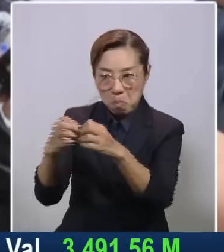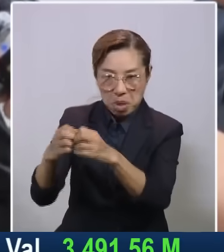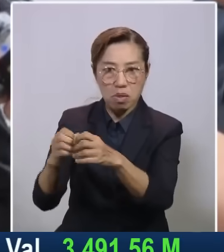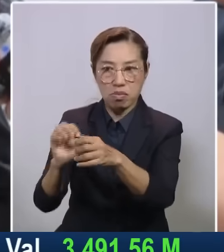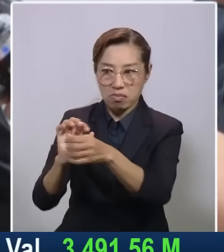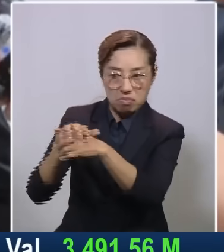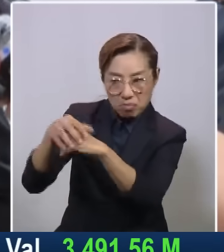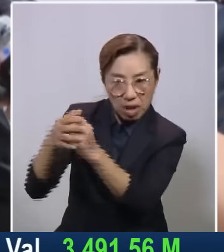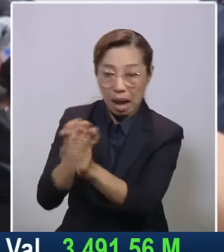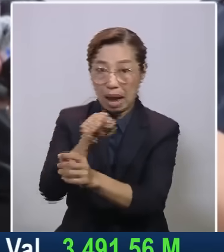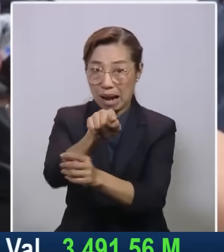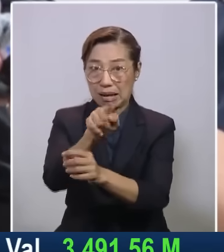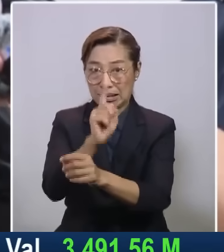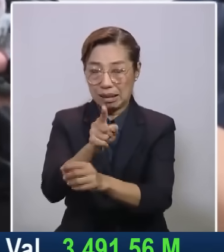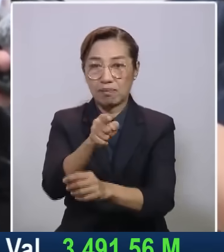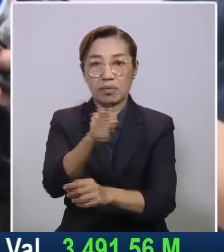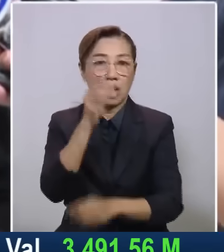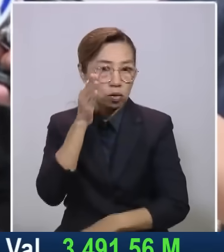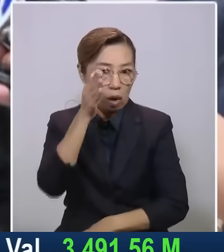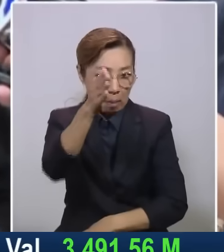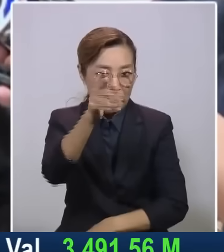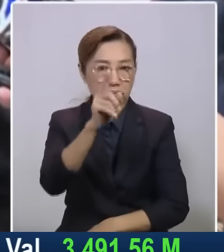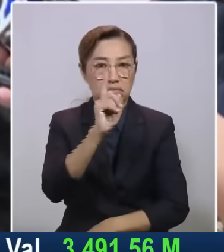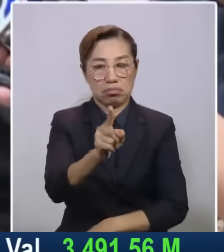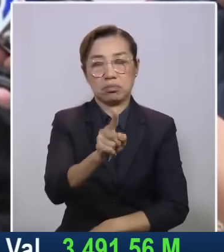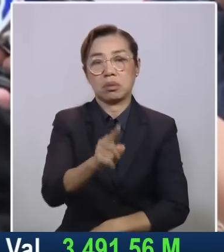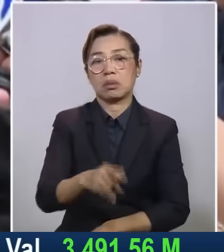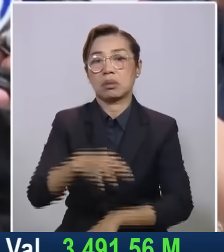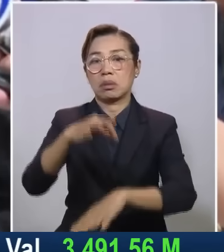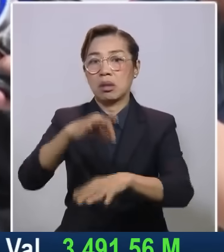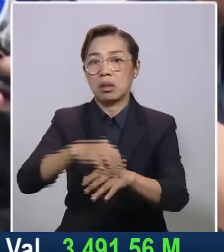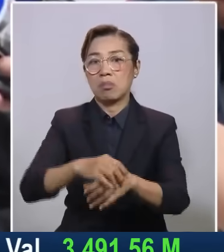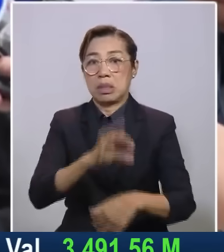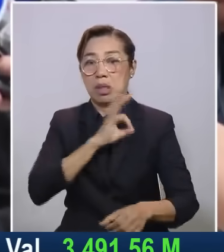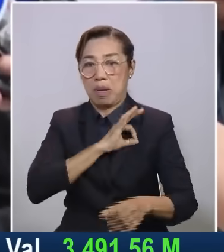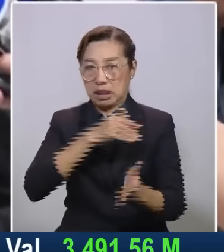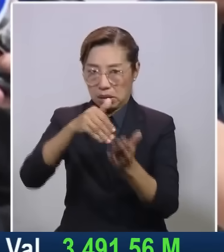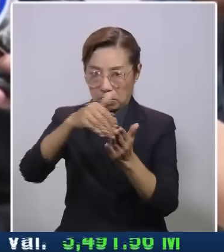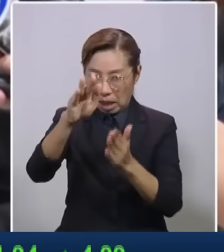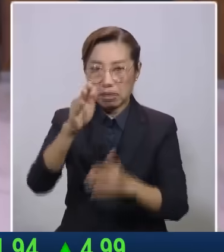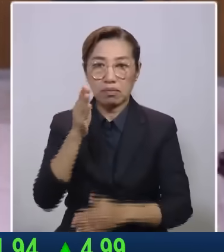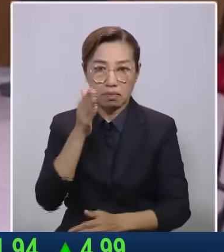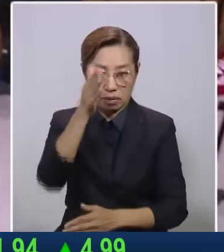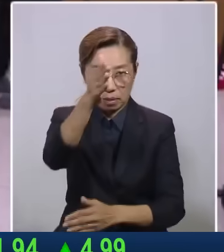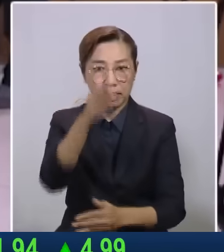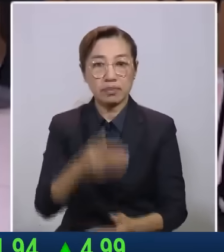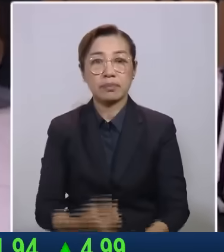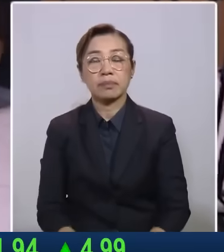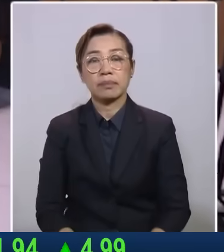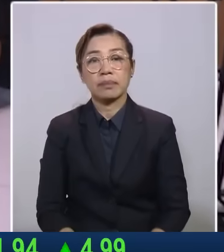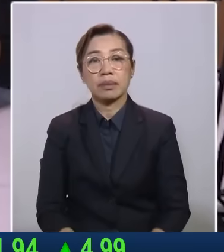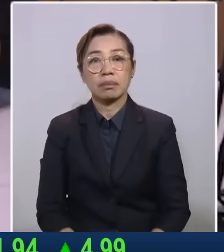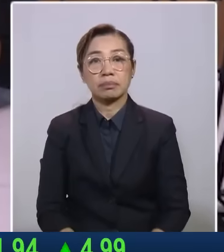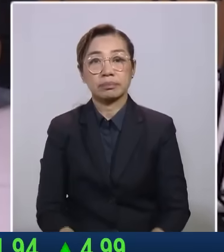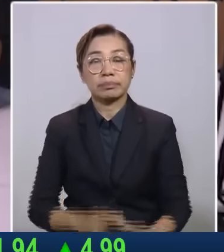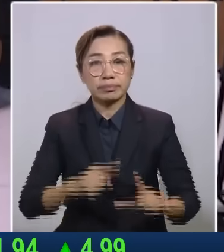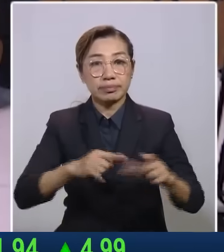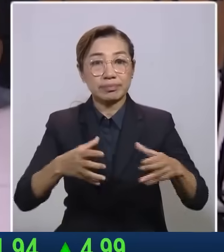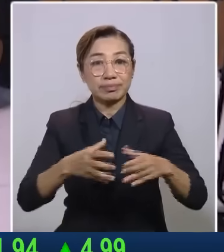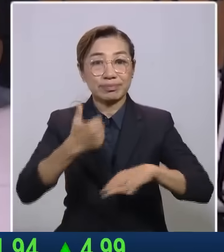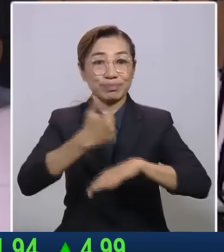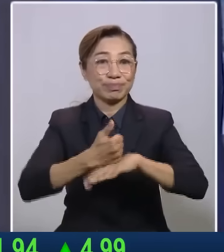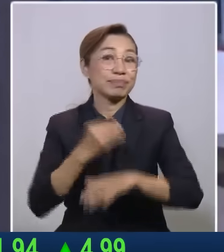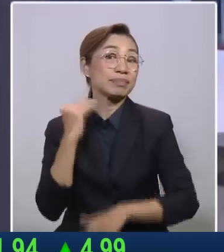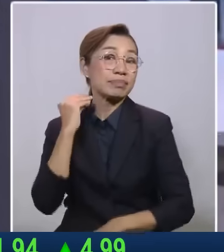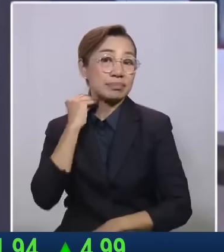ต้องขับให้ต้องจะต้องให้พ้นจากสมาชิกพรรคนะครับนายชัยธวัฒน์ย้ำกับผู้สื่อข่าว